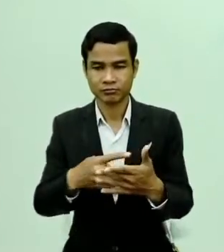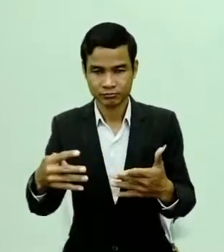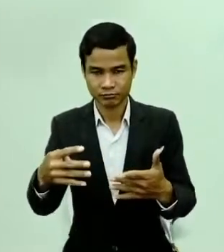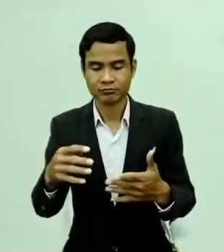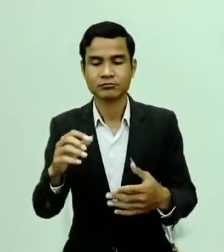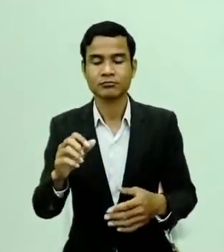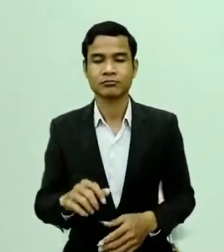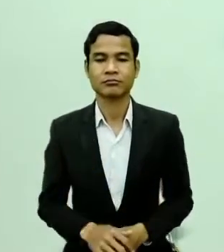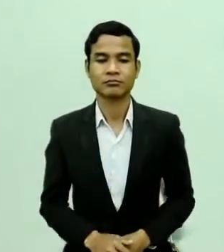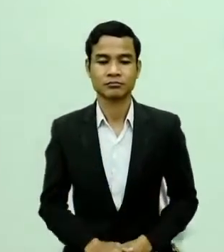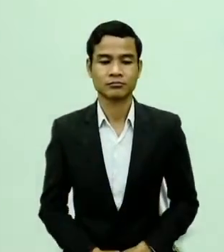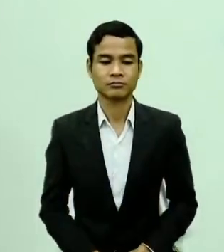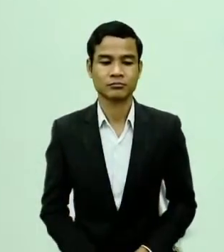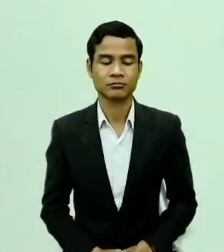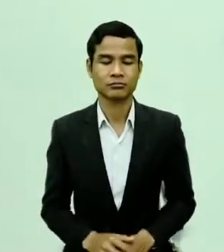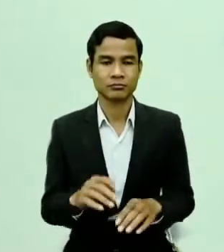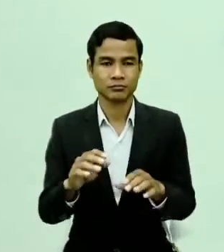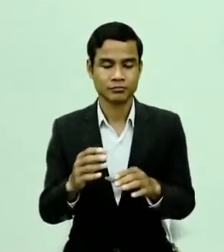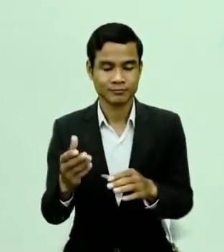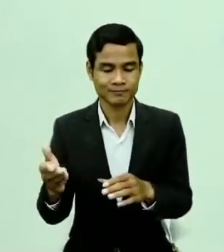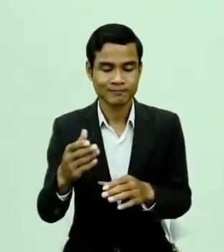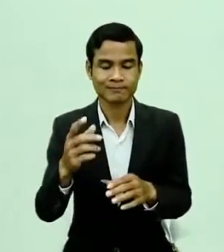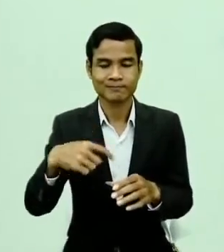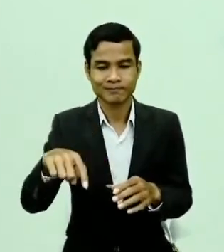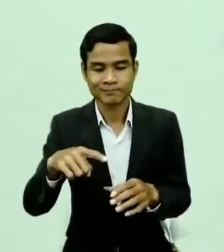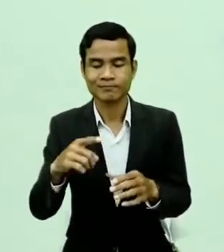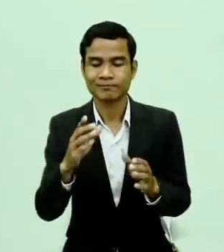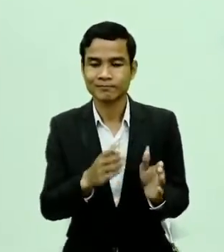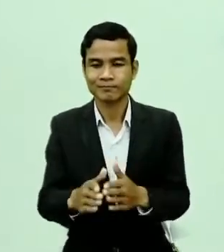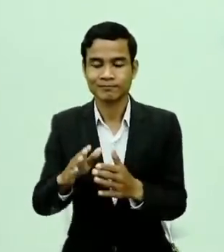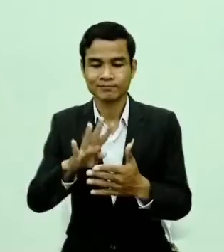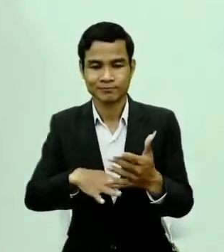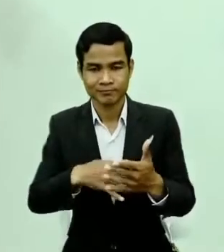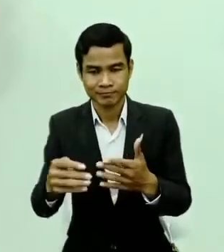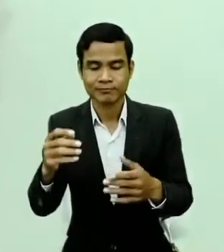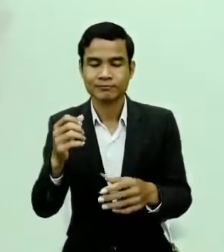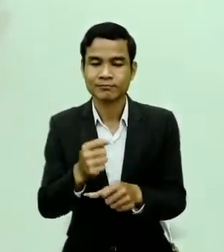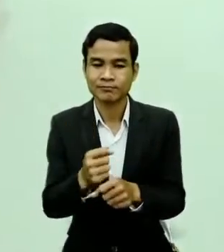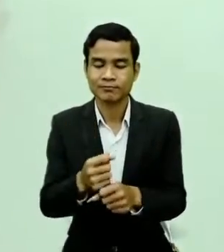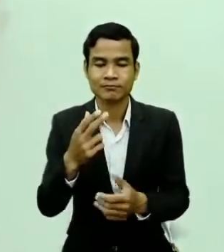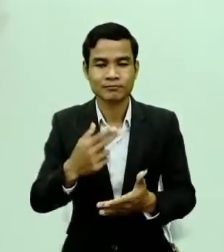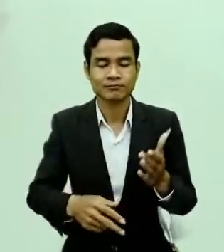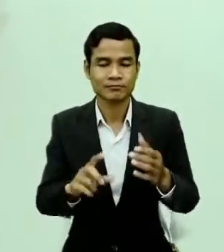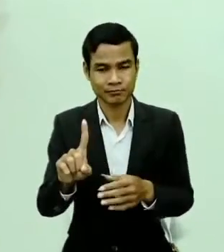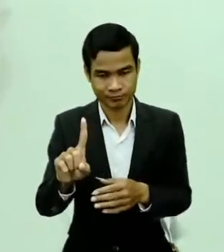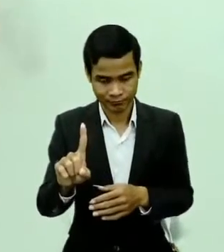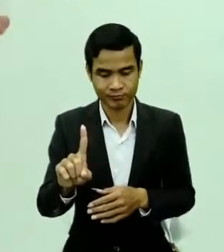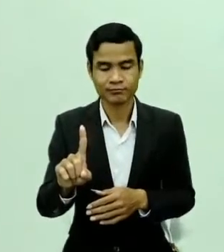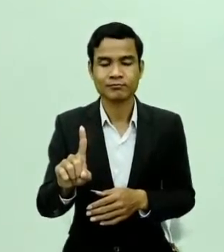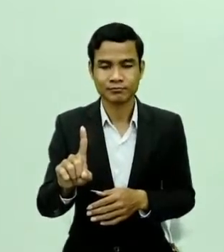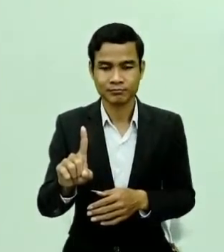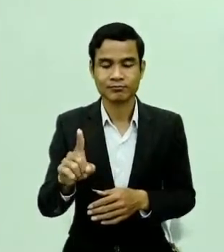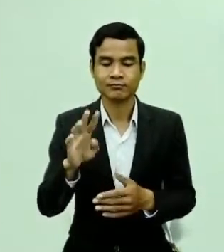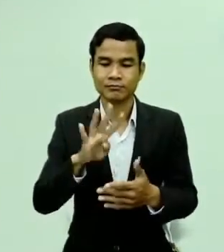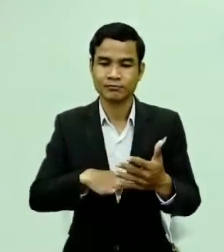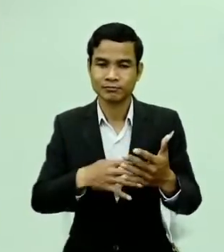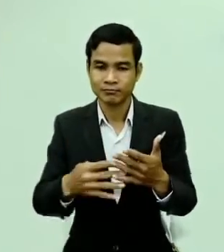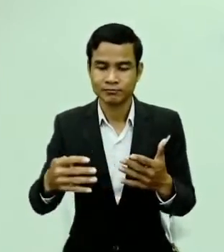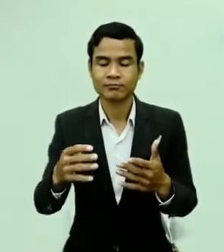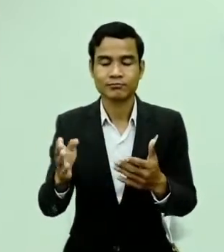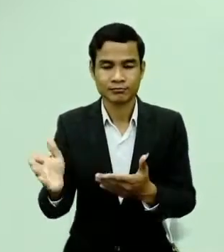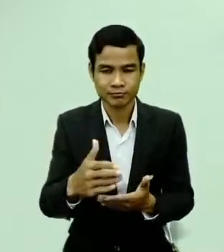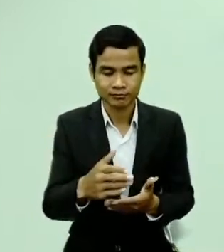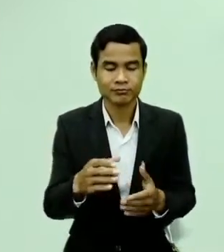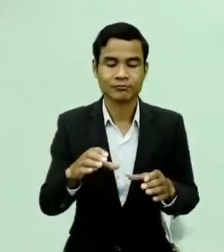cả chà chắc bộ quạt cầm phong tay bị phía xa riêp chom phán cả thật phơ ở vầy mùi phơ phán cả đảm bấy xâm át